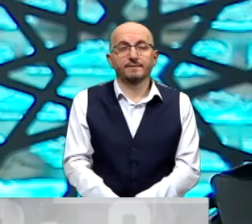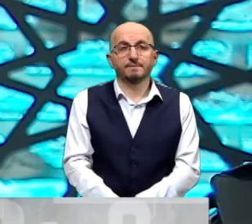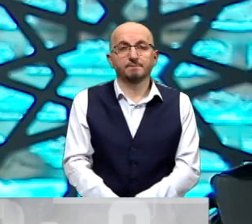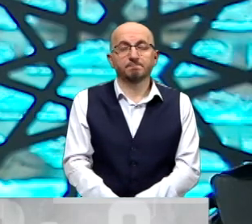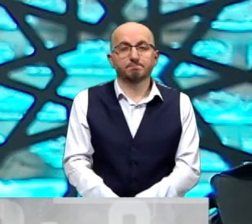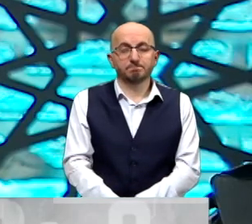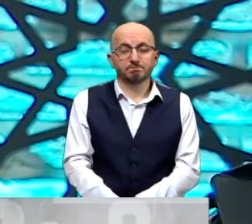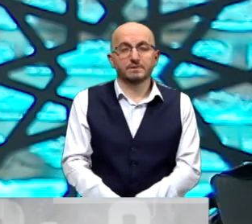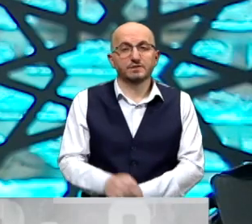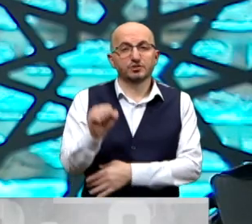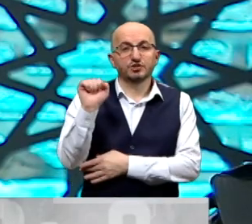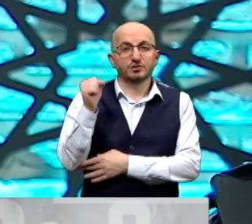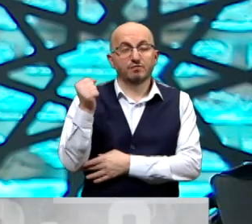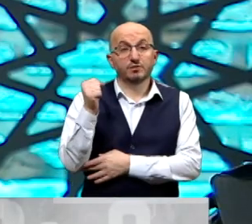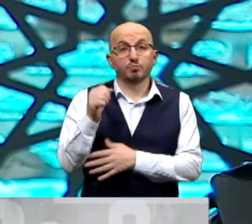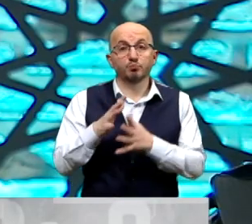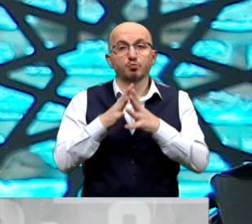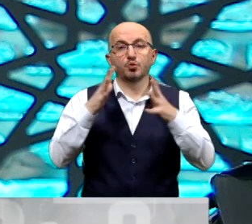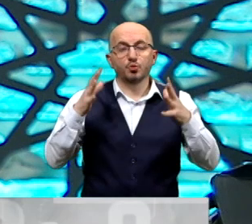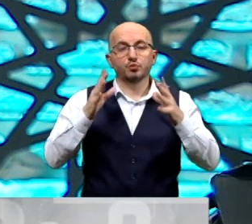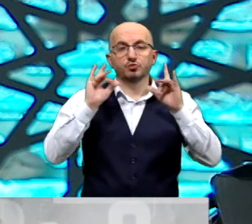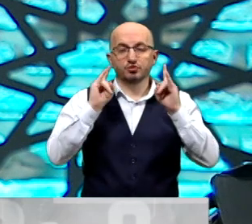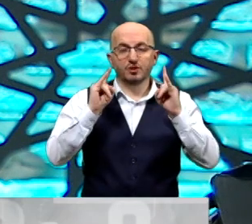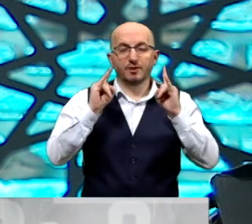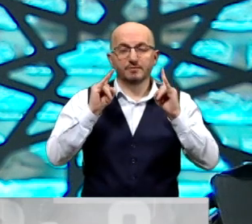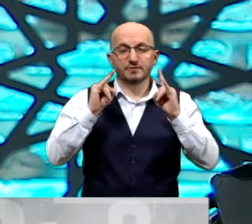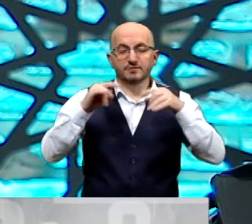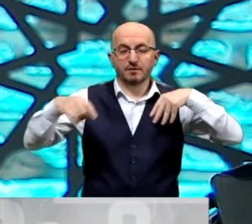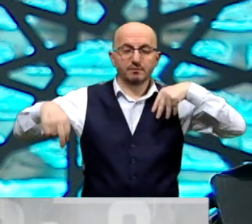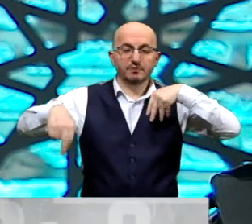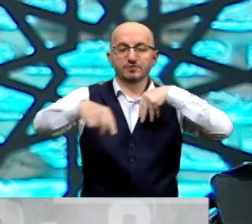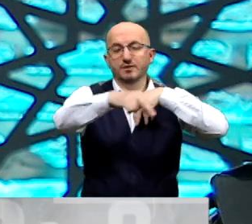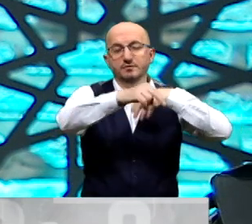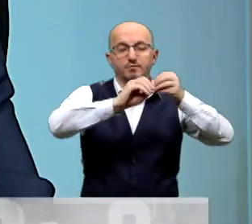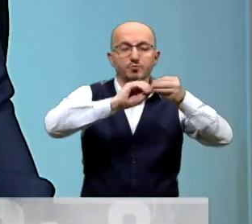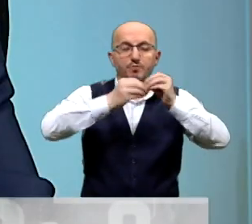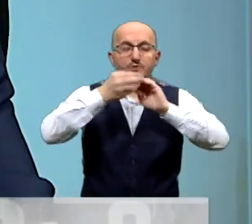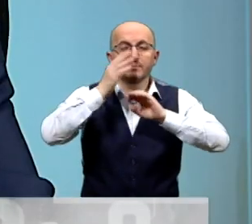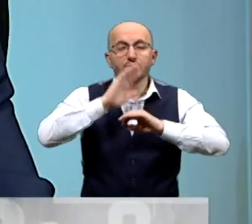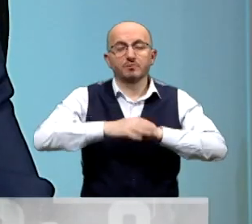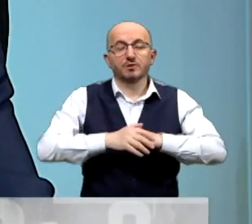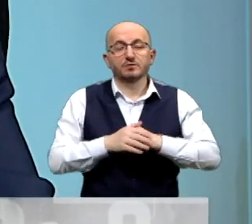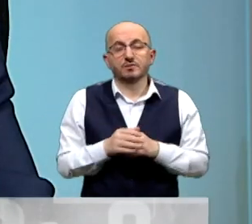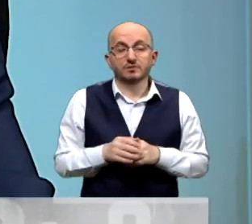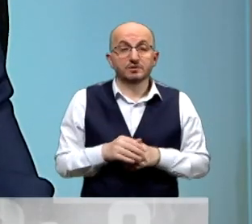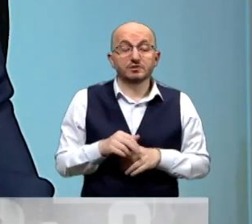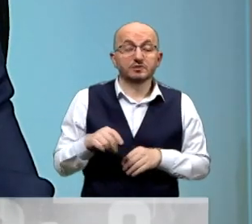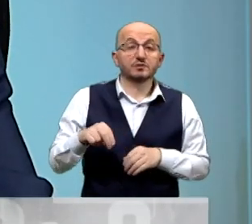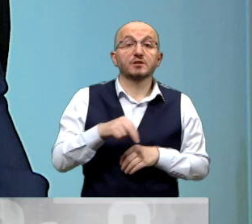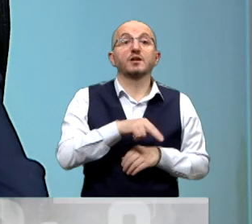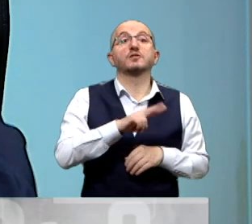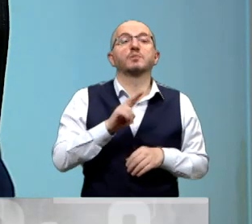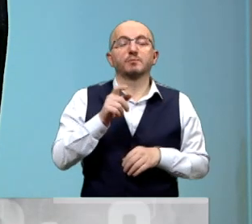Ulu Camii'nde namaz kılarken hocam Hemen dönüp böyle geçerse onda da bir sıkıntı yok değil mi yani işte Mümkün Mertebe geçmiş